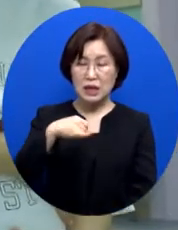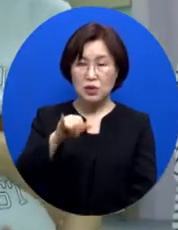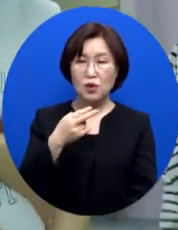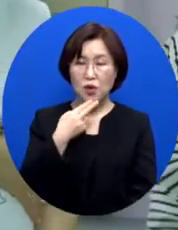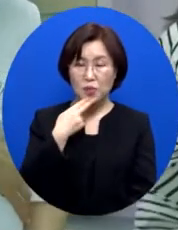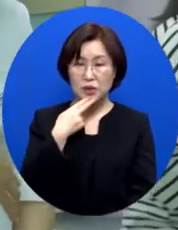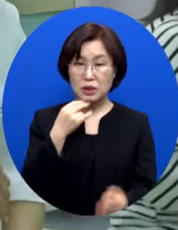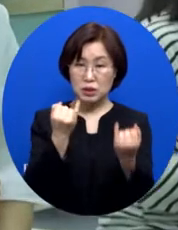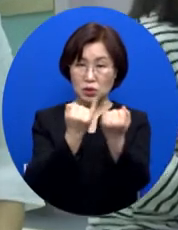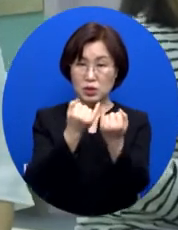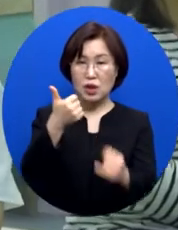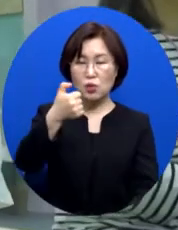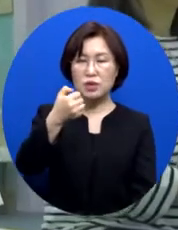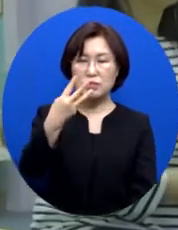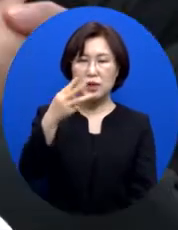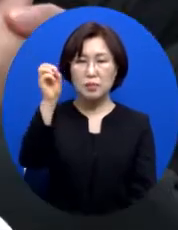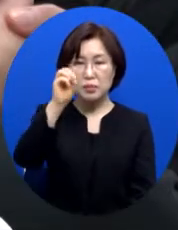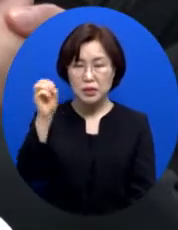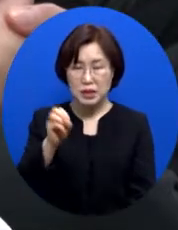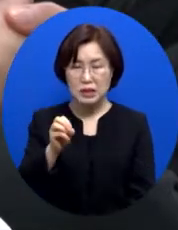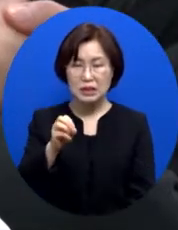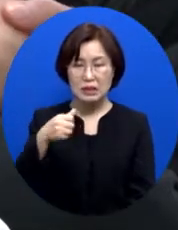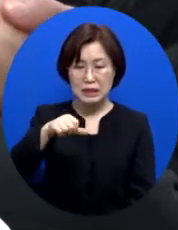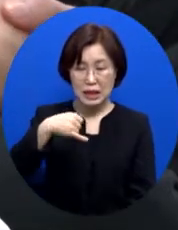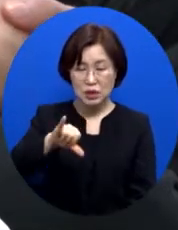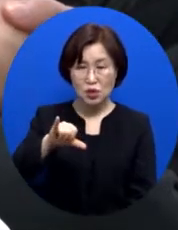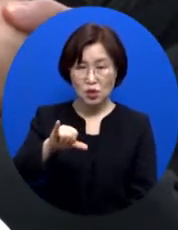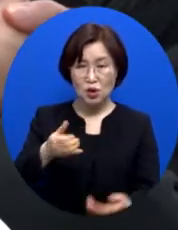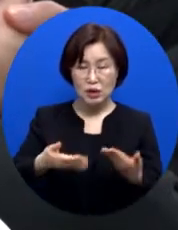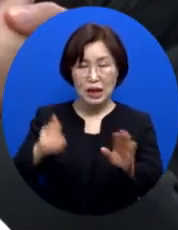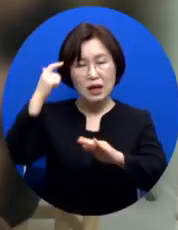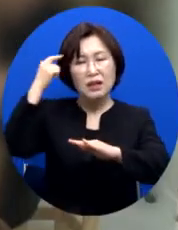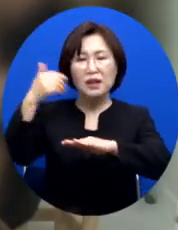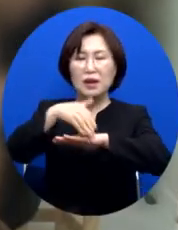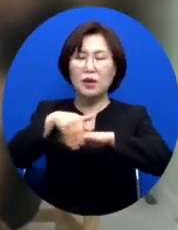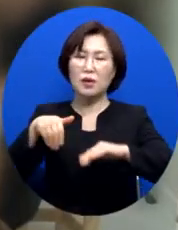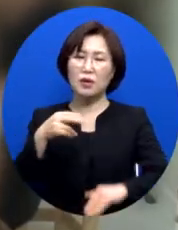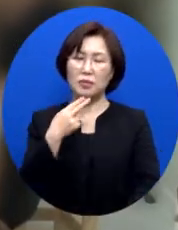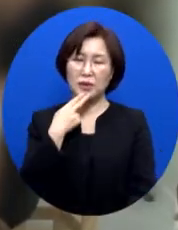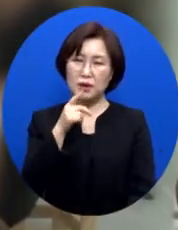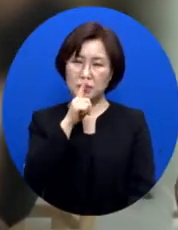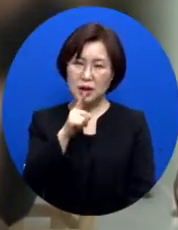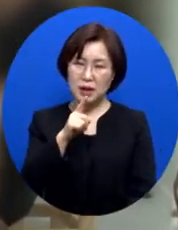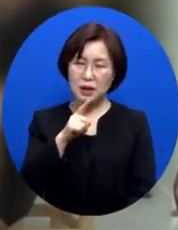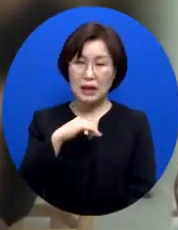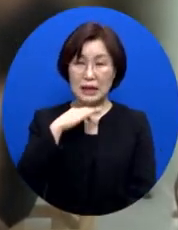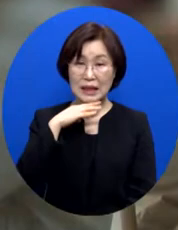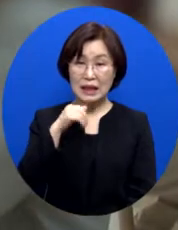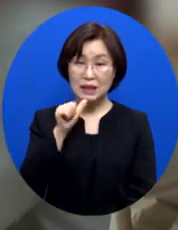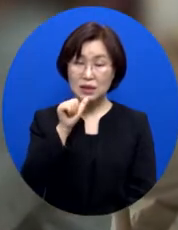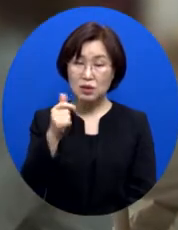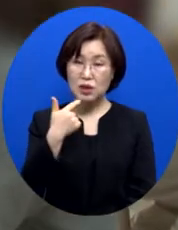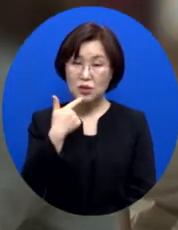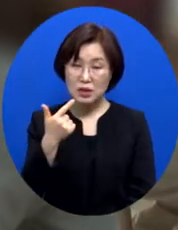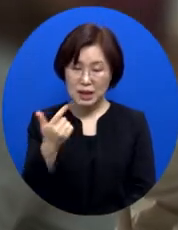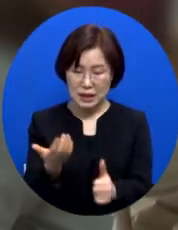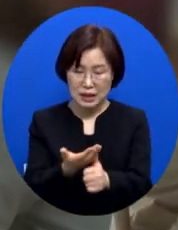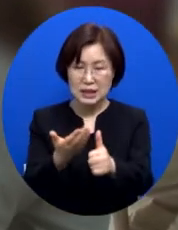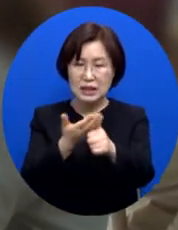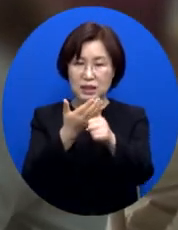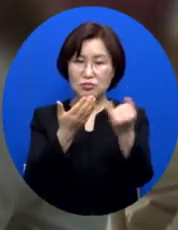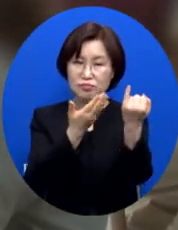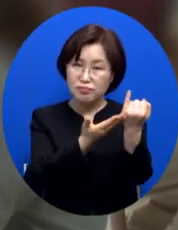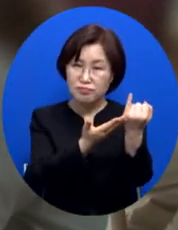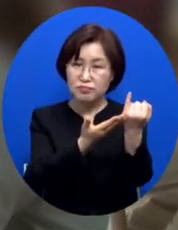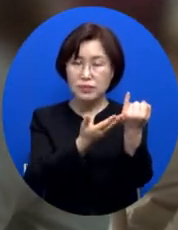중 53% 는 자녀 계획이 없다고 답했습니다 5살 과 6살 아이를 키우는 이 메란 씨